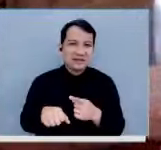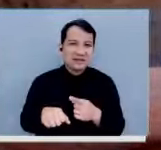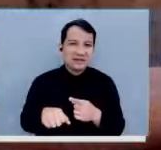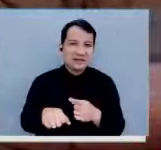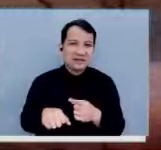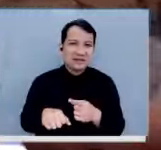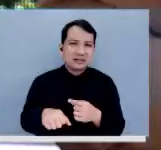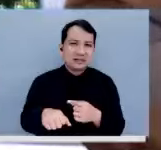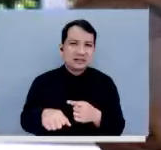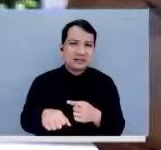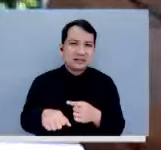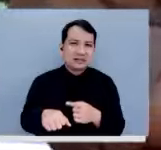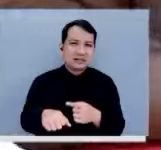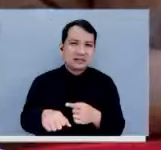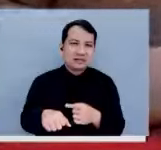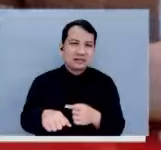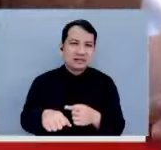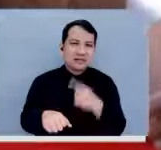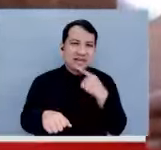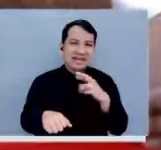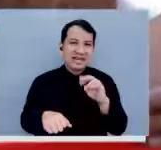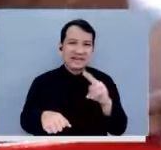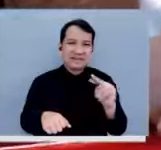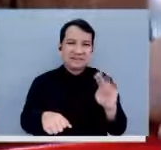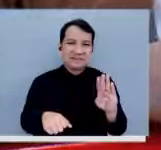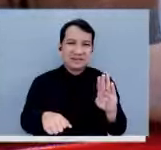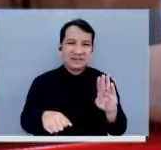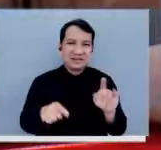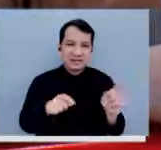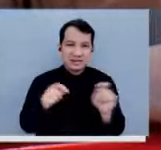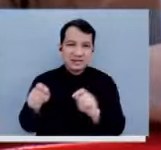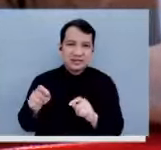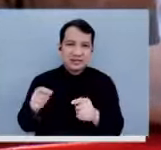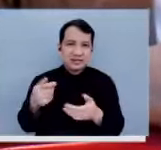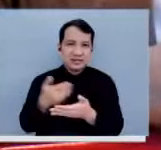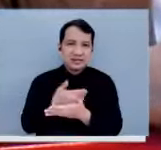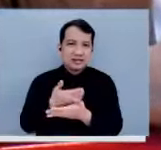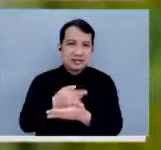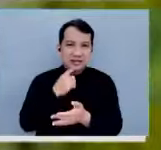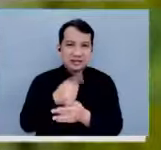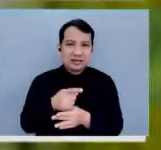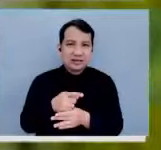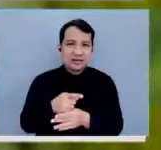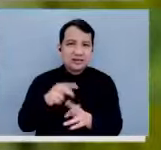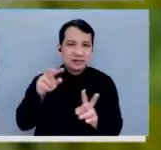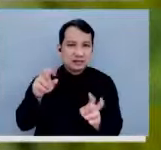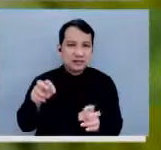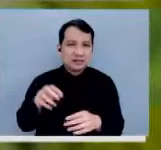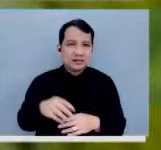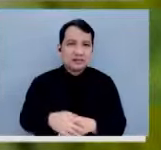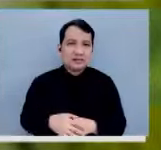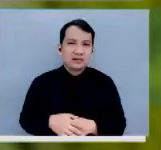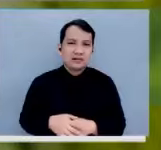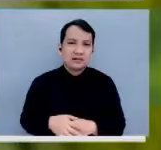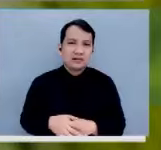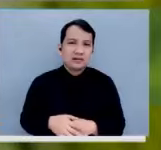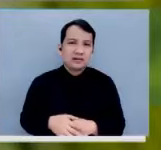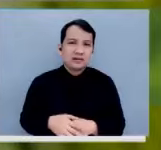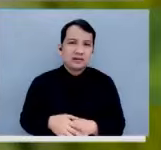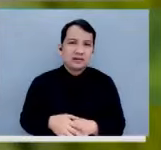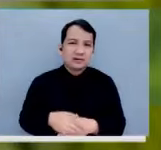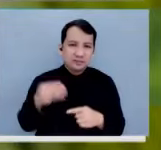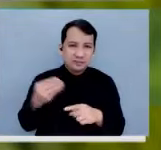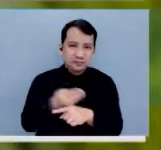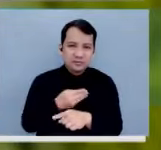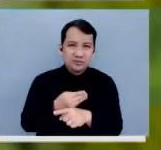sure. R&B na to. Shift talaga. No, no, no. This one is actually, ano, para siyang... modern